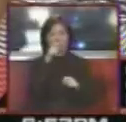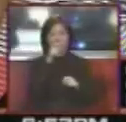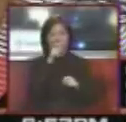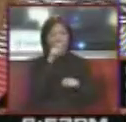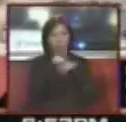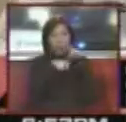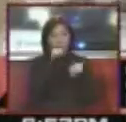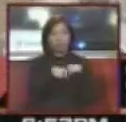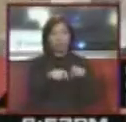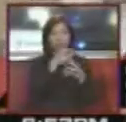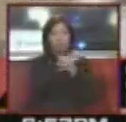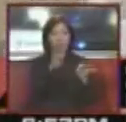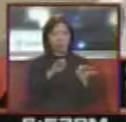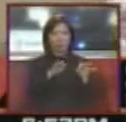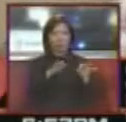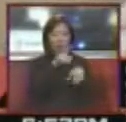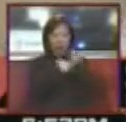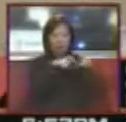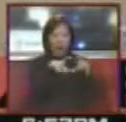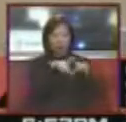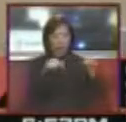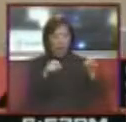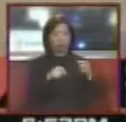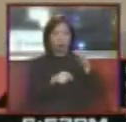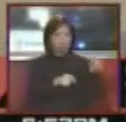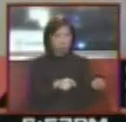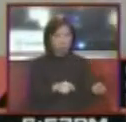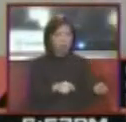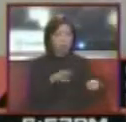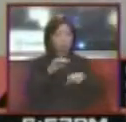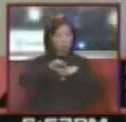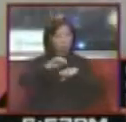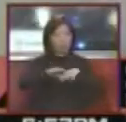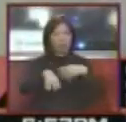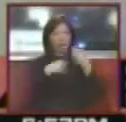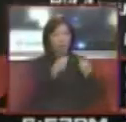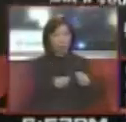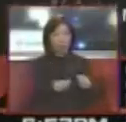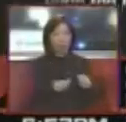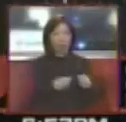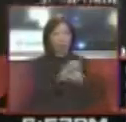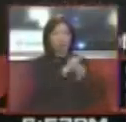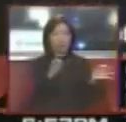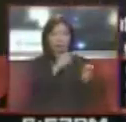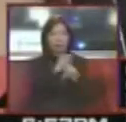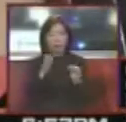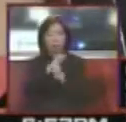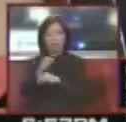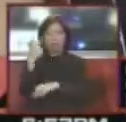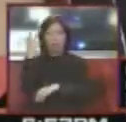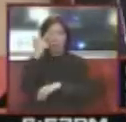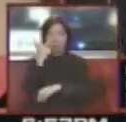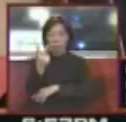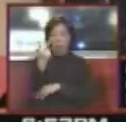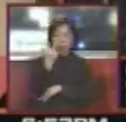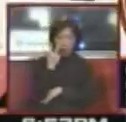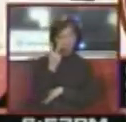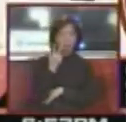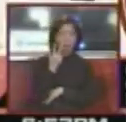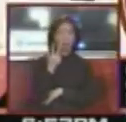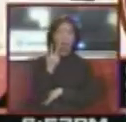libreng test kit, nagbibigay rin sila ng libreng gamot at counseling. Sa ngayon, hindi daw bababa sa 3 kada araw ang lumalapit sa